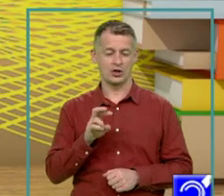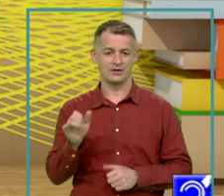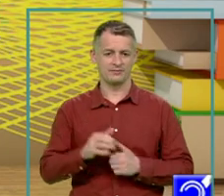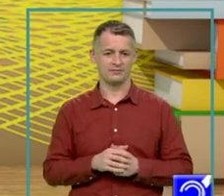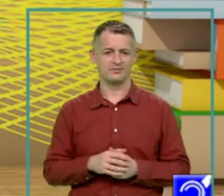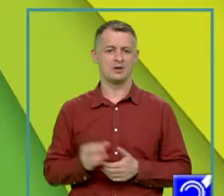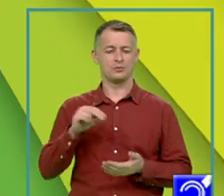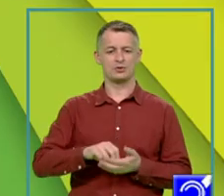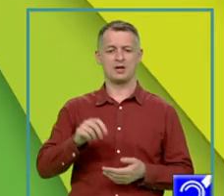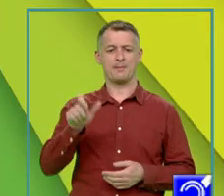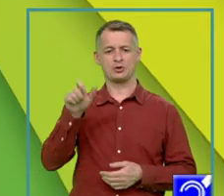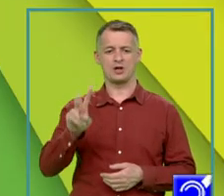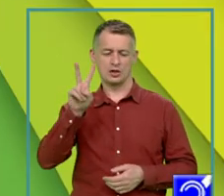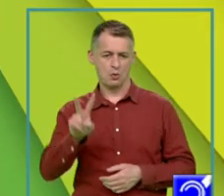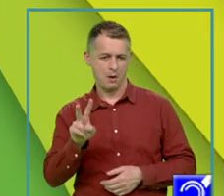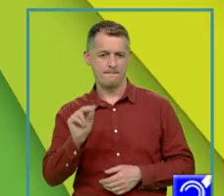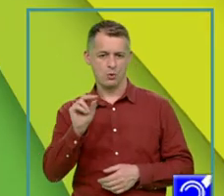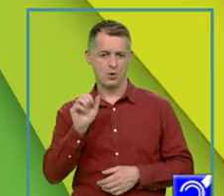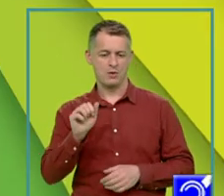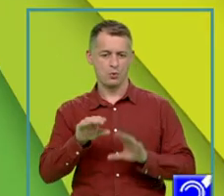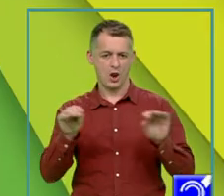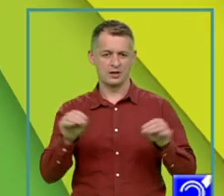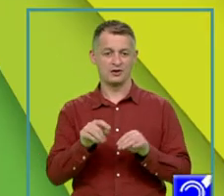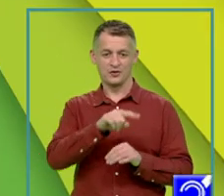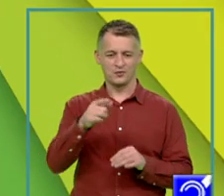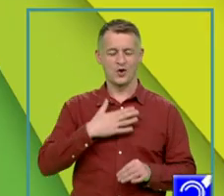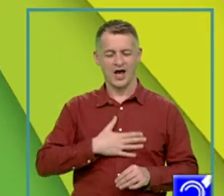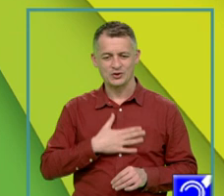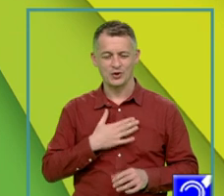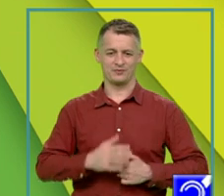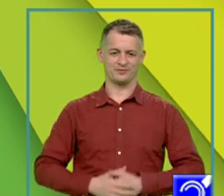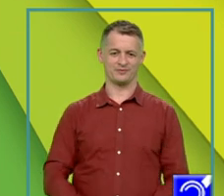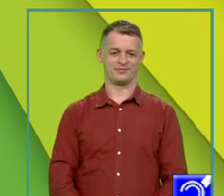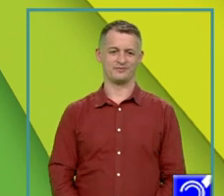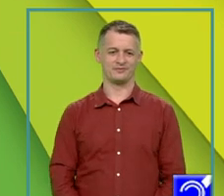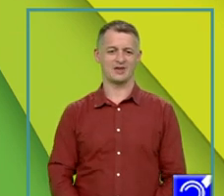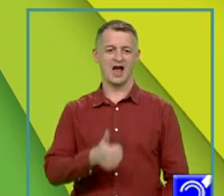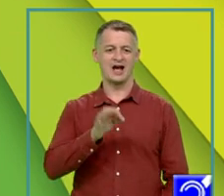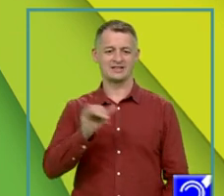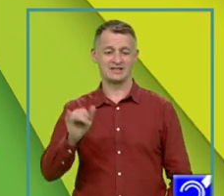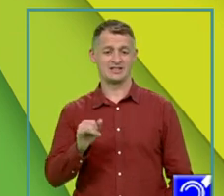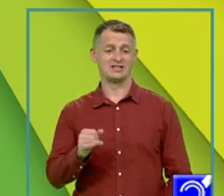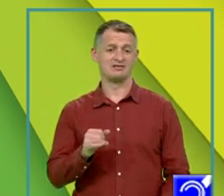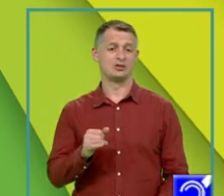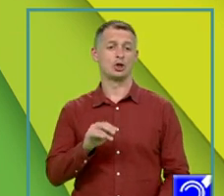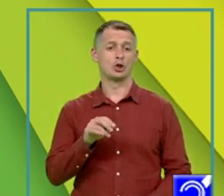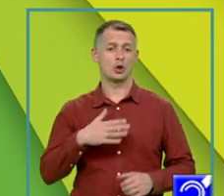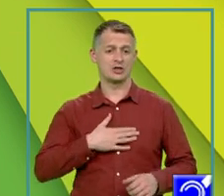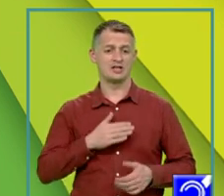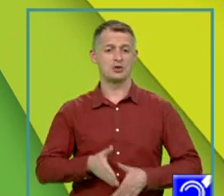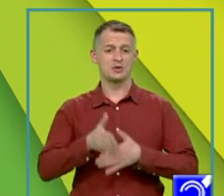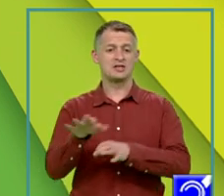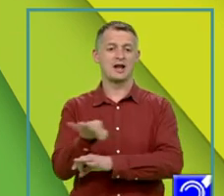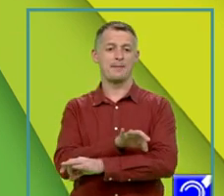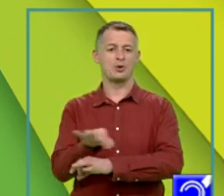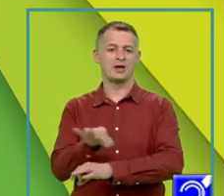persoana a doua plural adică voi ați dori ați dori să ne ajutați la proiect